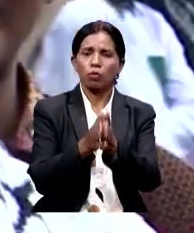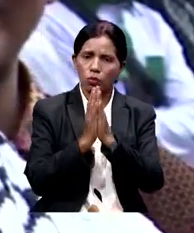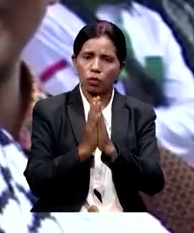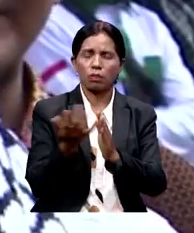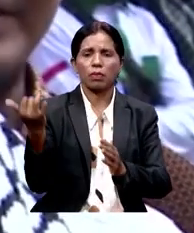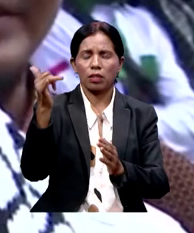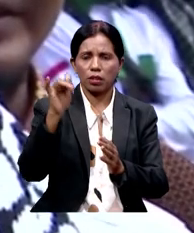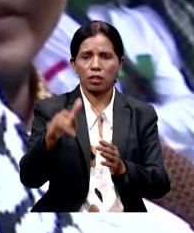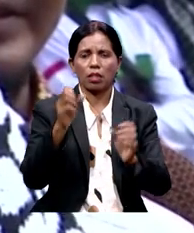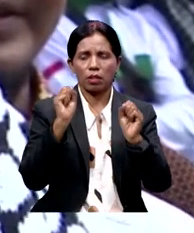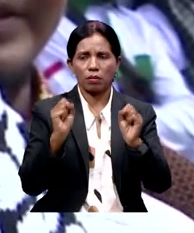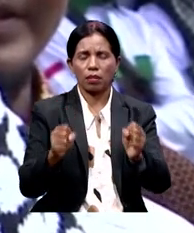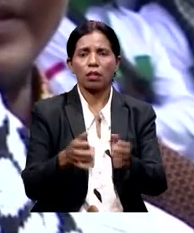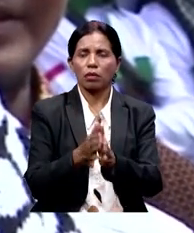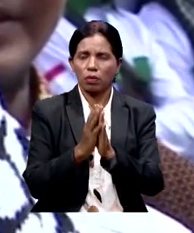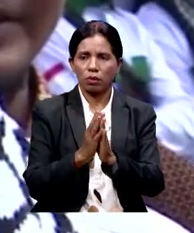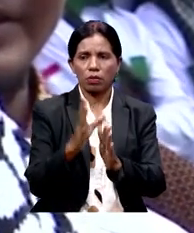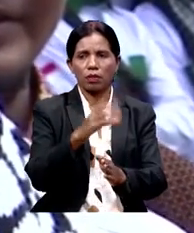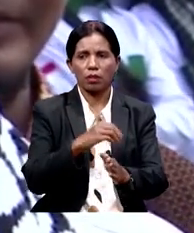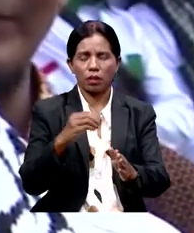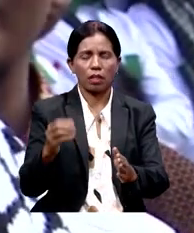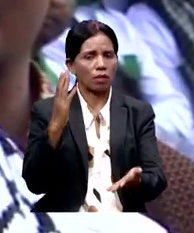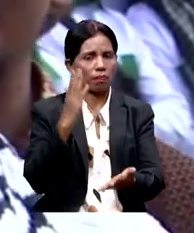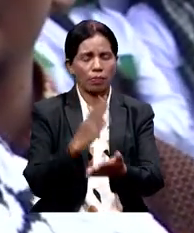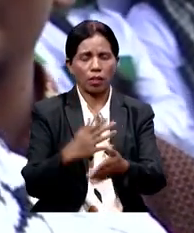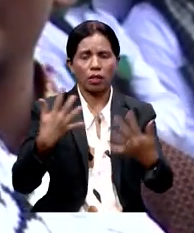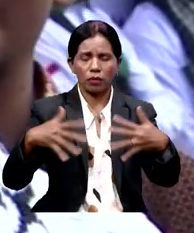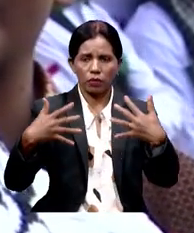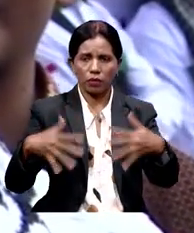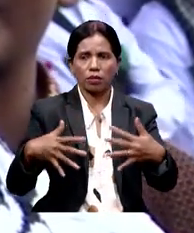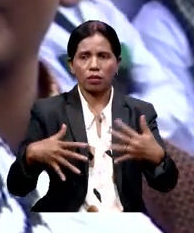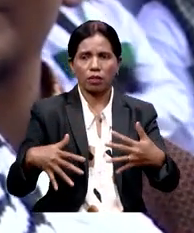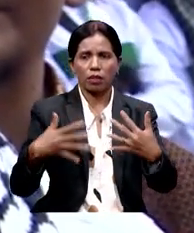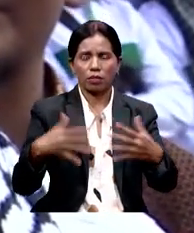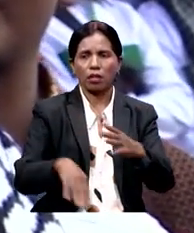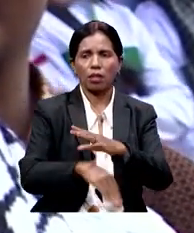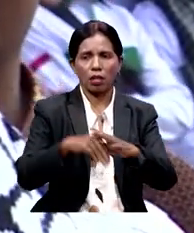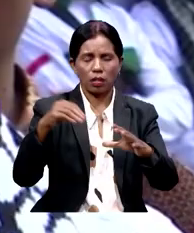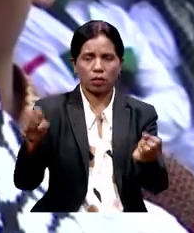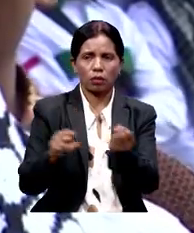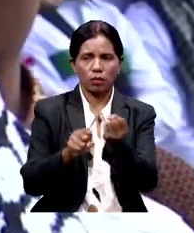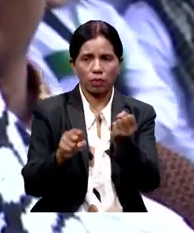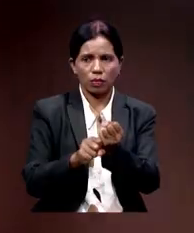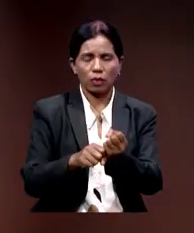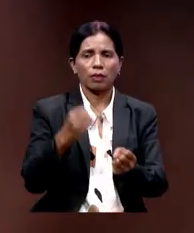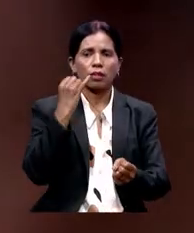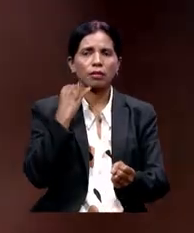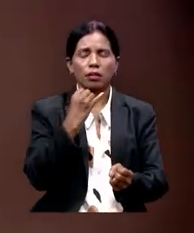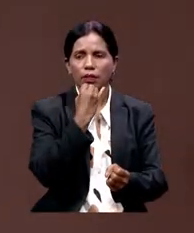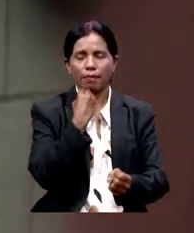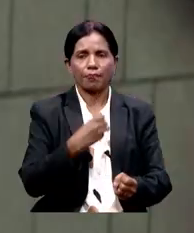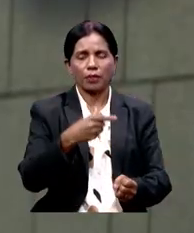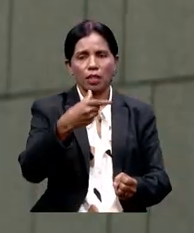mereka, khususnya pemerintah Amerika Serikat, untuk men-stop, mencabut dukungannya kepada Israel.